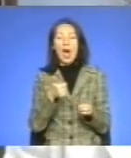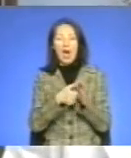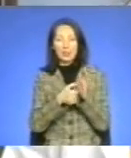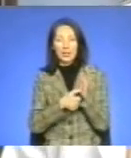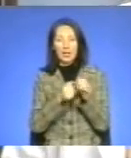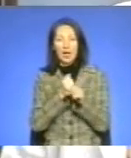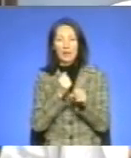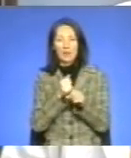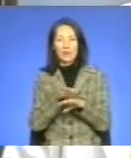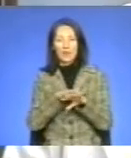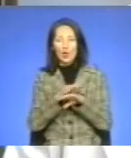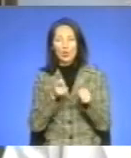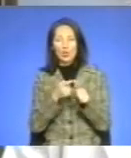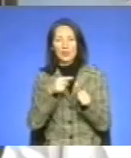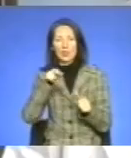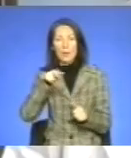пластик.